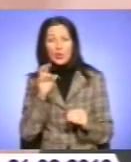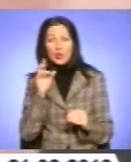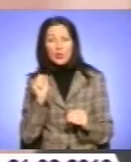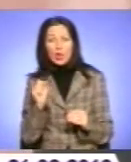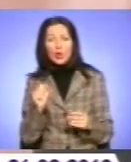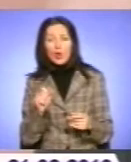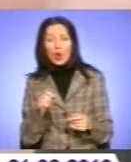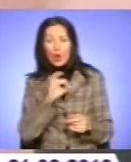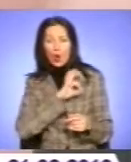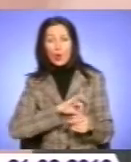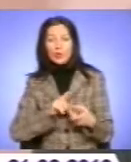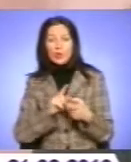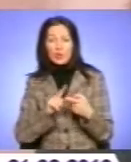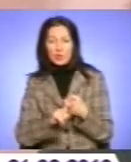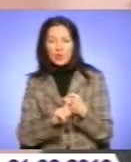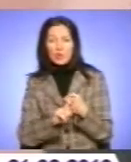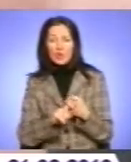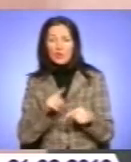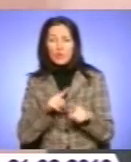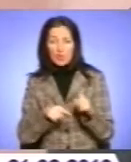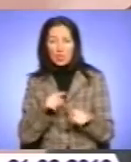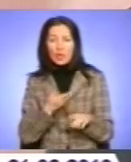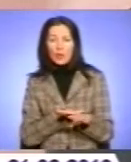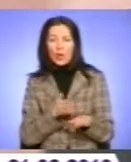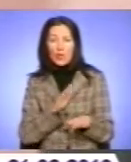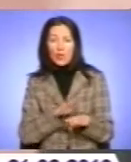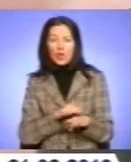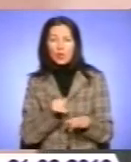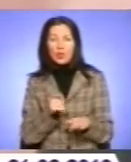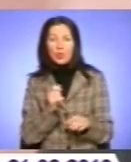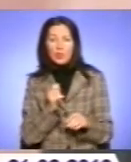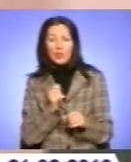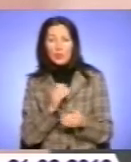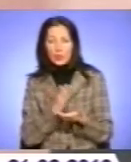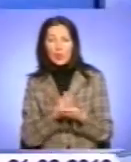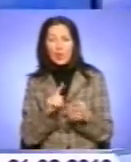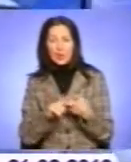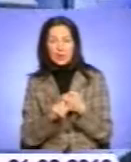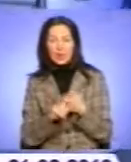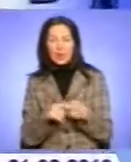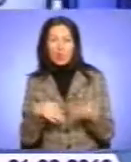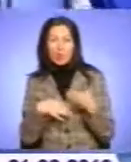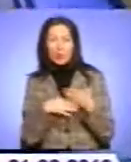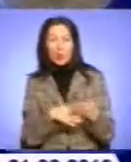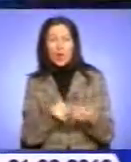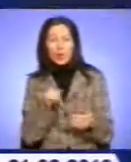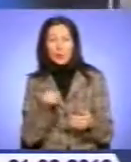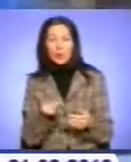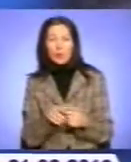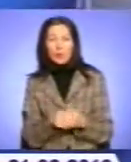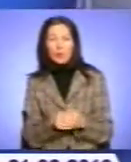соціально-корисні зв'язки з рідними, важко їм налаштувати їх, допомагаємо їм.